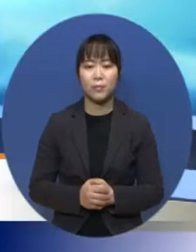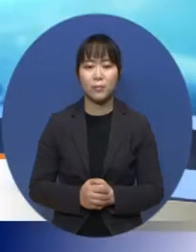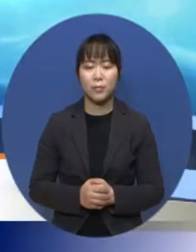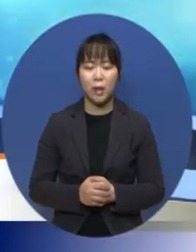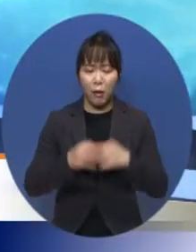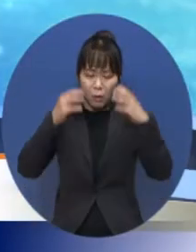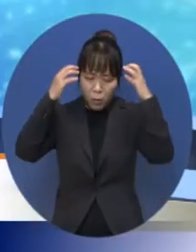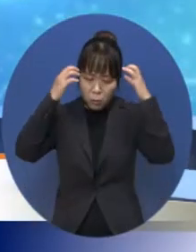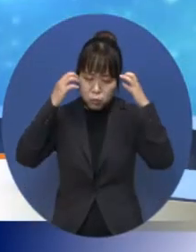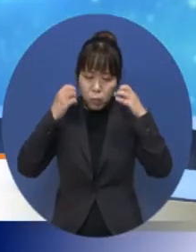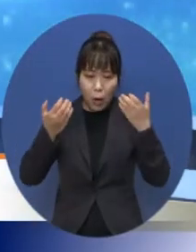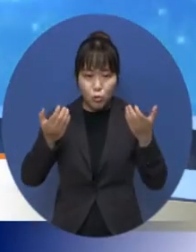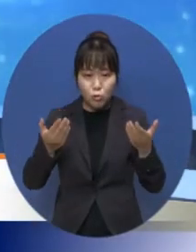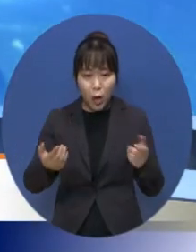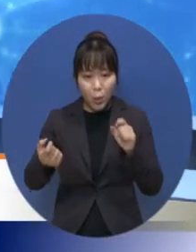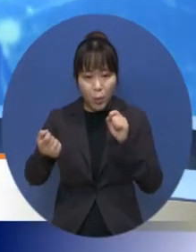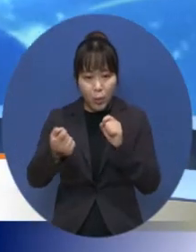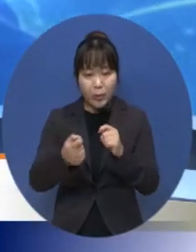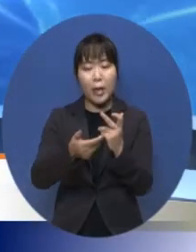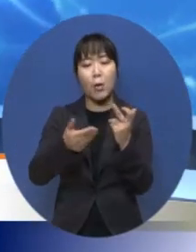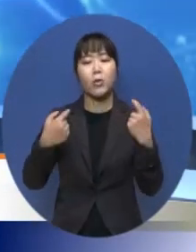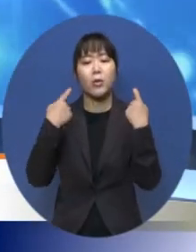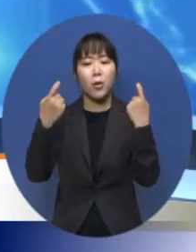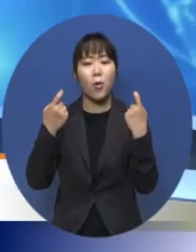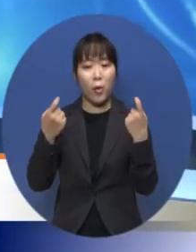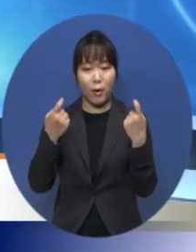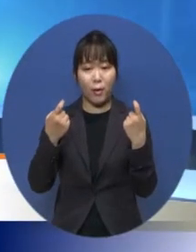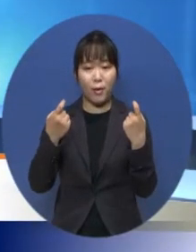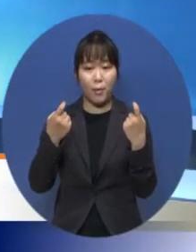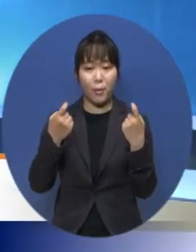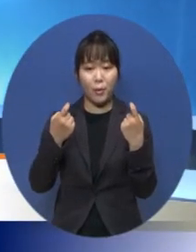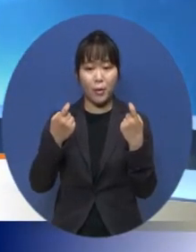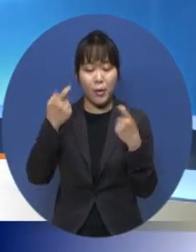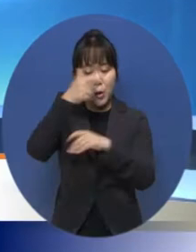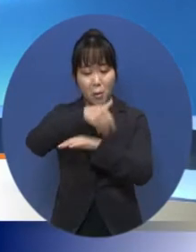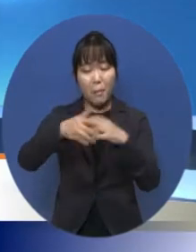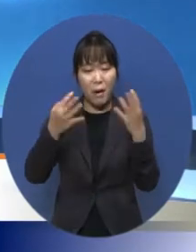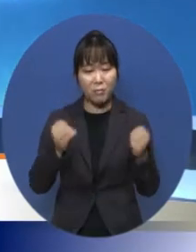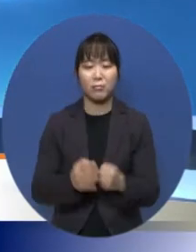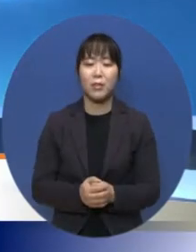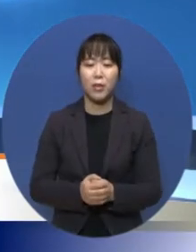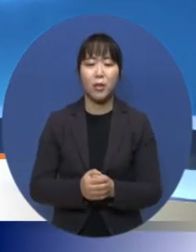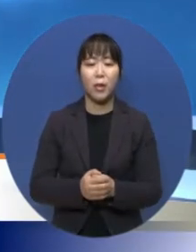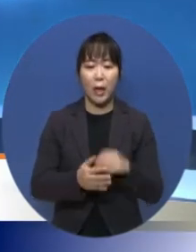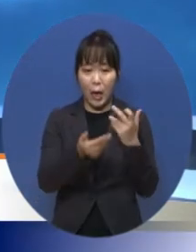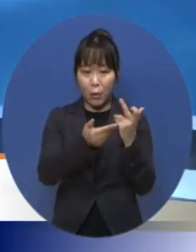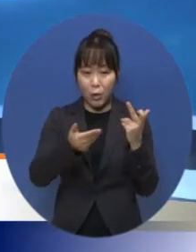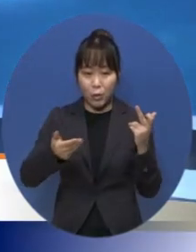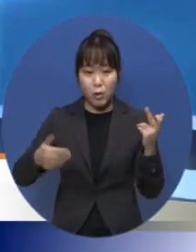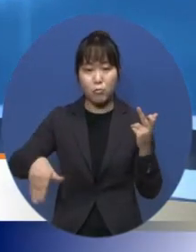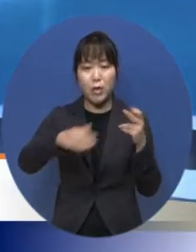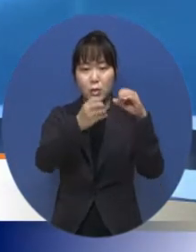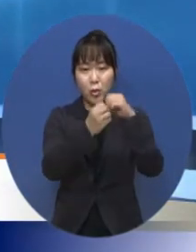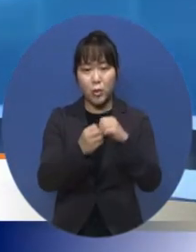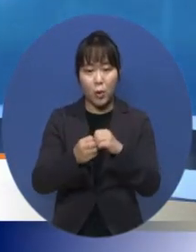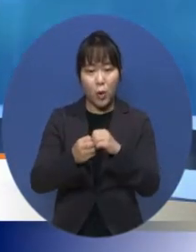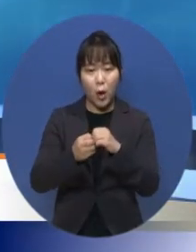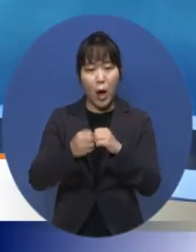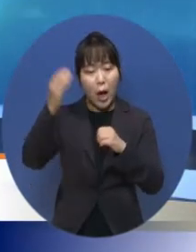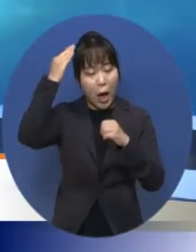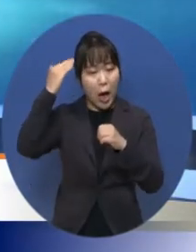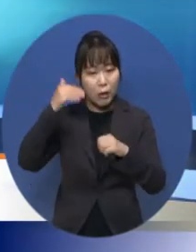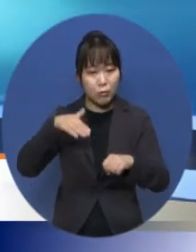여름 휴가철이 다가오며 강원도 여행 가는 분들 많으실 텐데요. 강원도에 우리 전통 한옥을 담은 호텔이